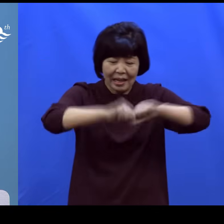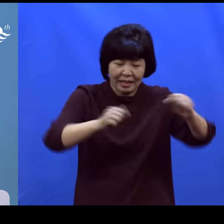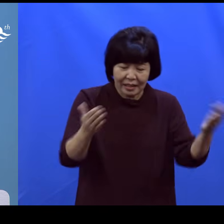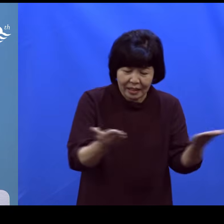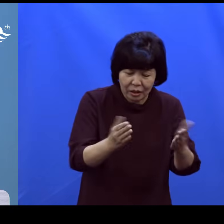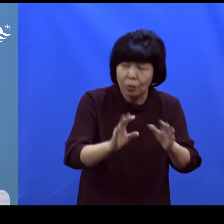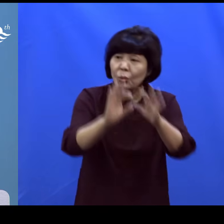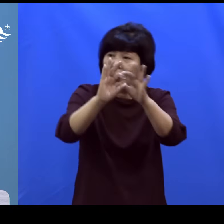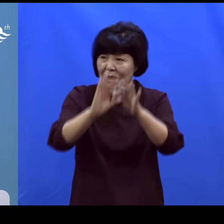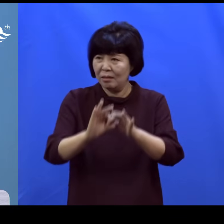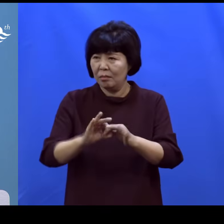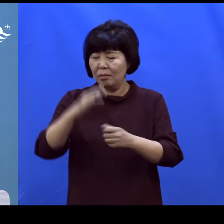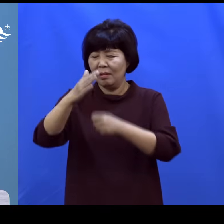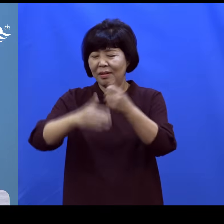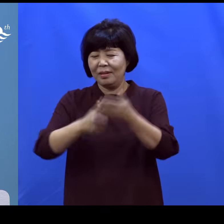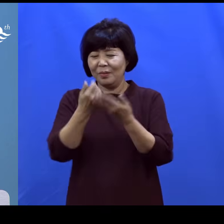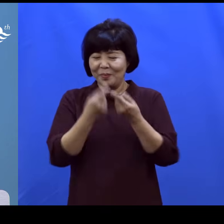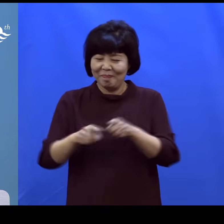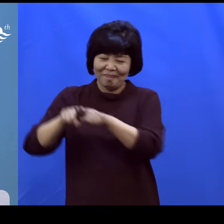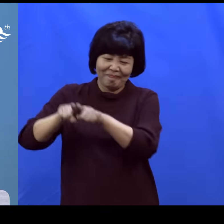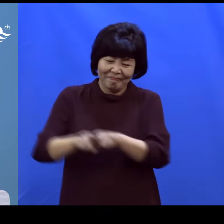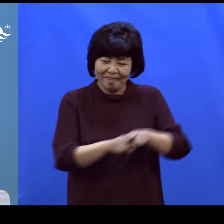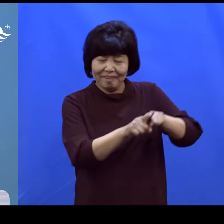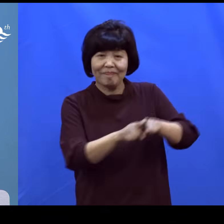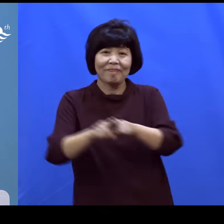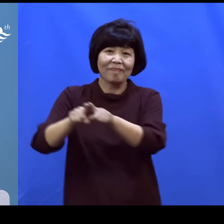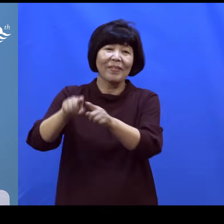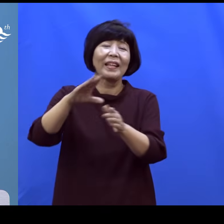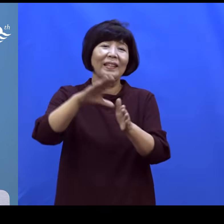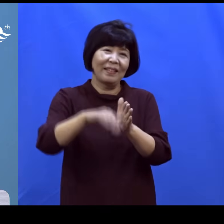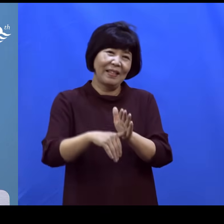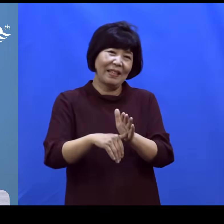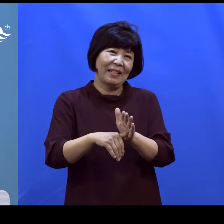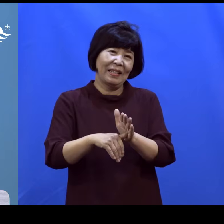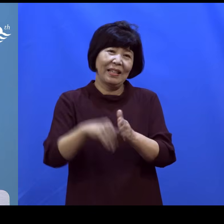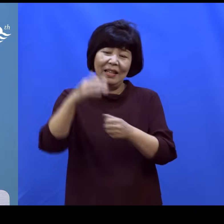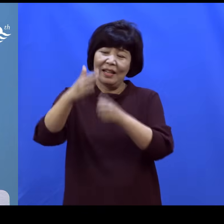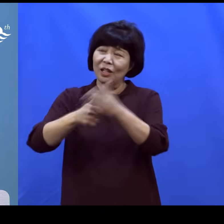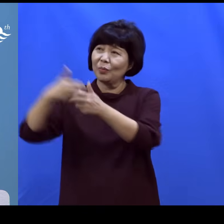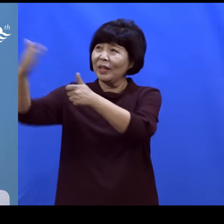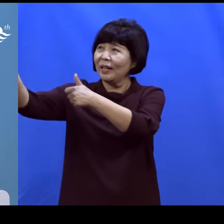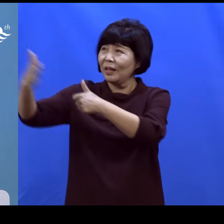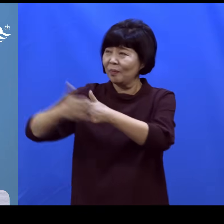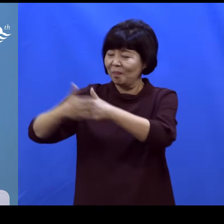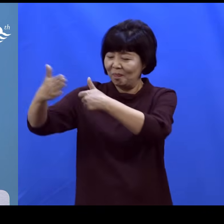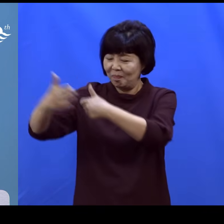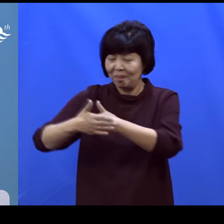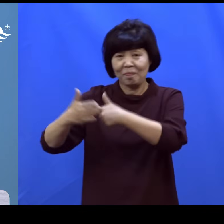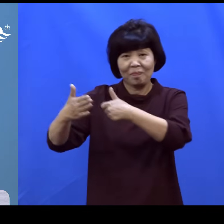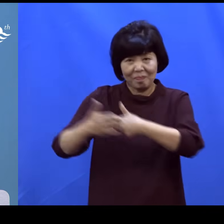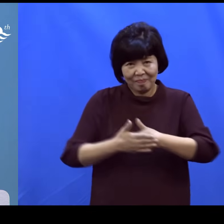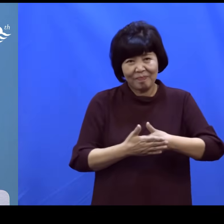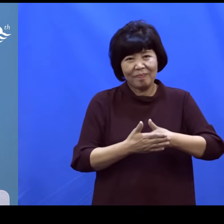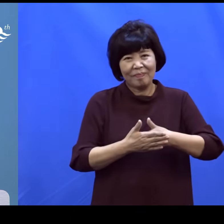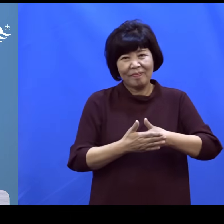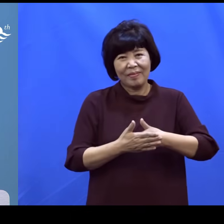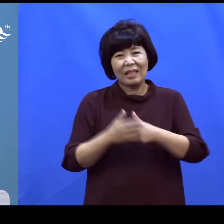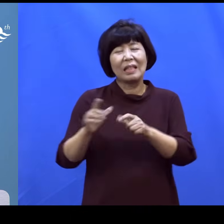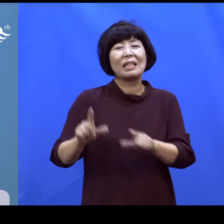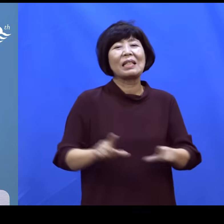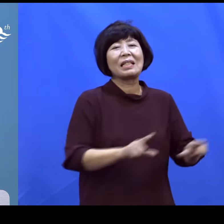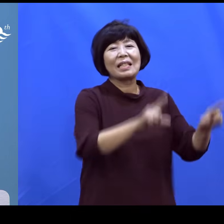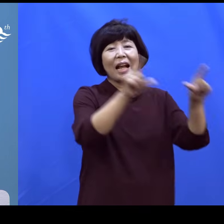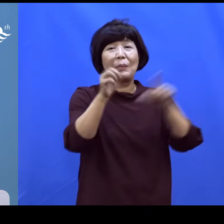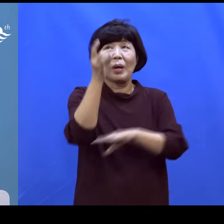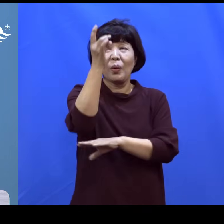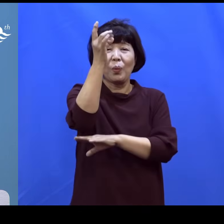하나님이 함께 하시고 우리의 하는 모든 일에도 하나님의 도우시는 역사가 끊임없이 일어나는 삶의 원리가